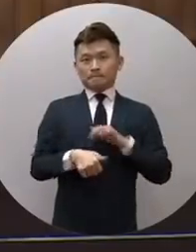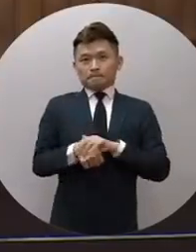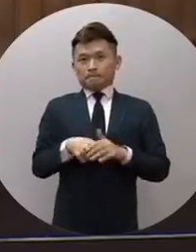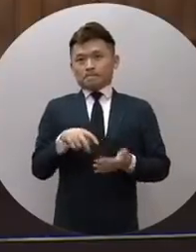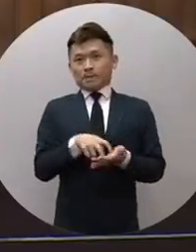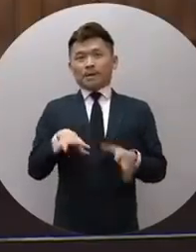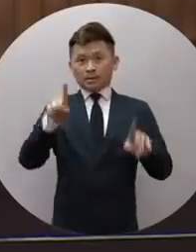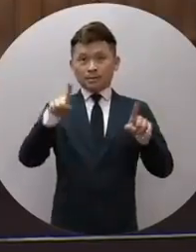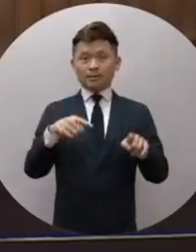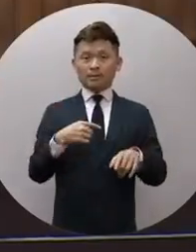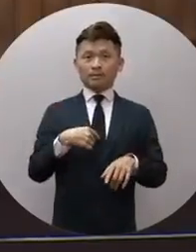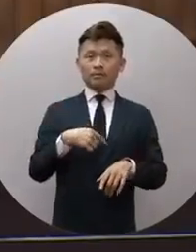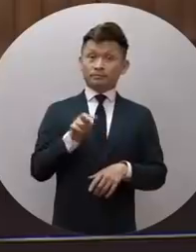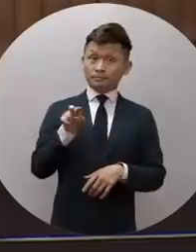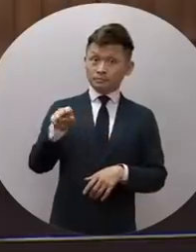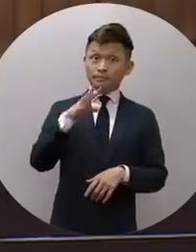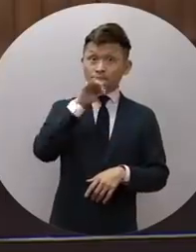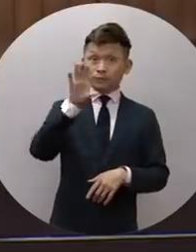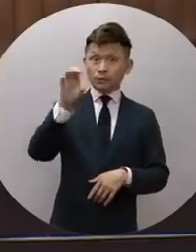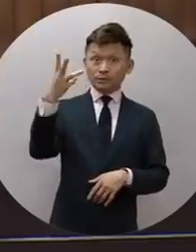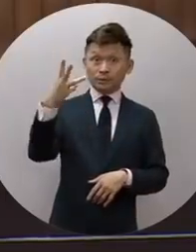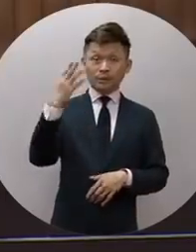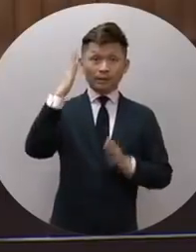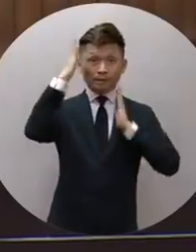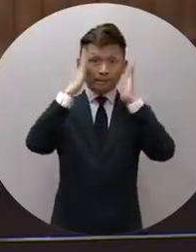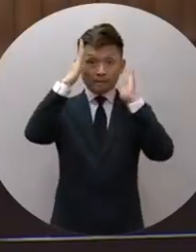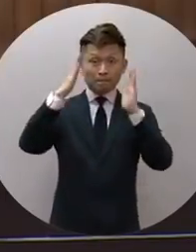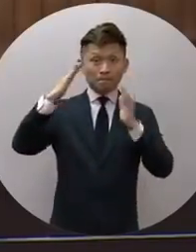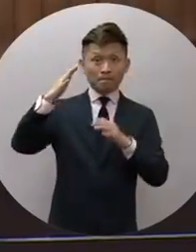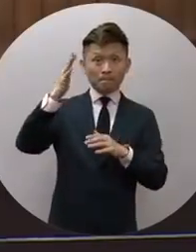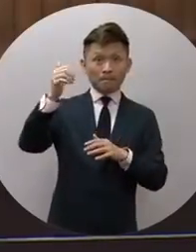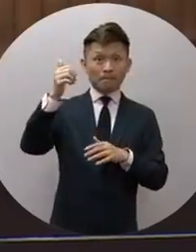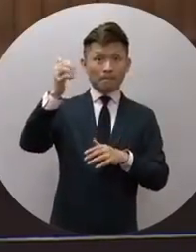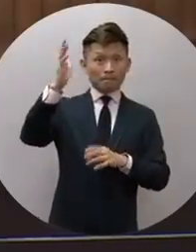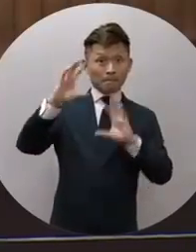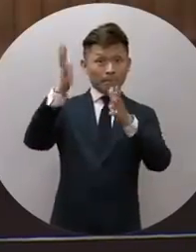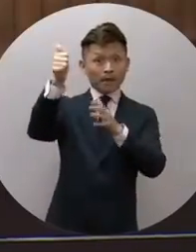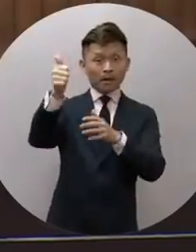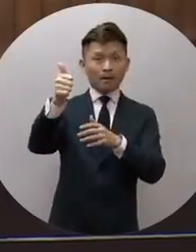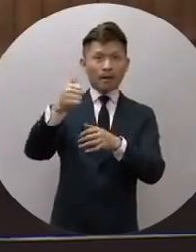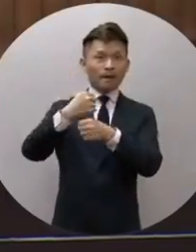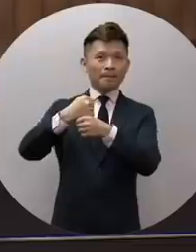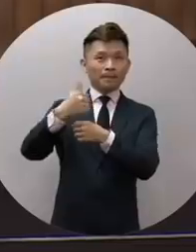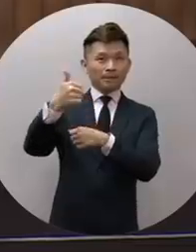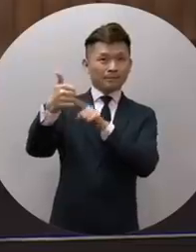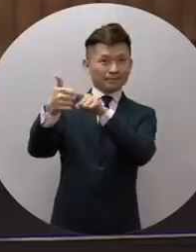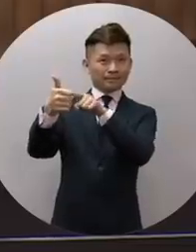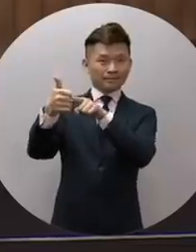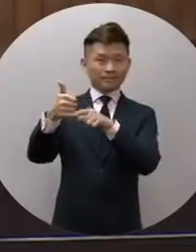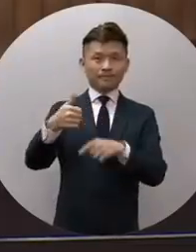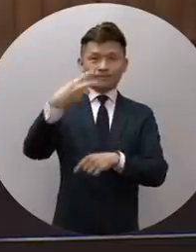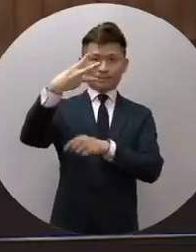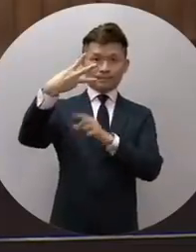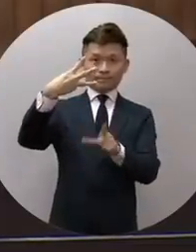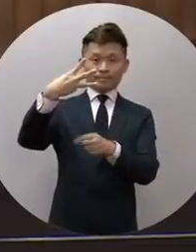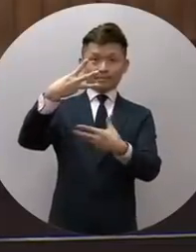到93岁高龄的马来西亚强人马哈蒂首相，他刊登于